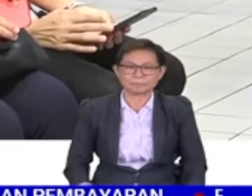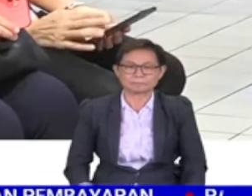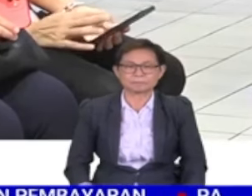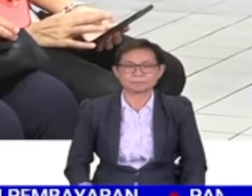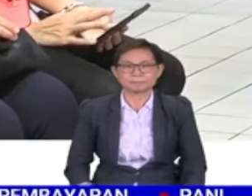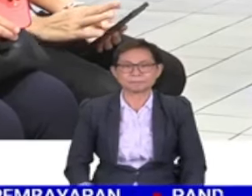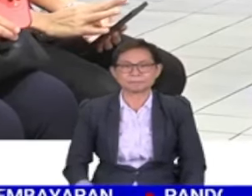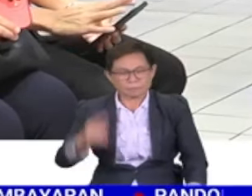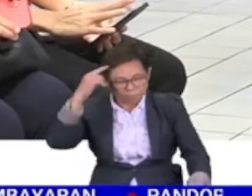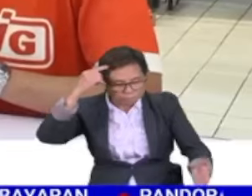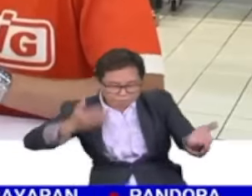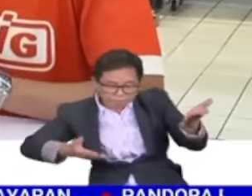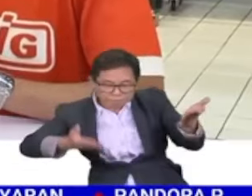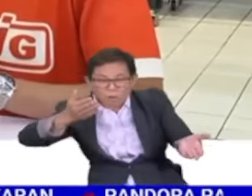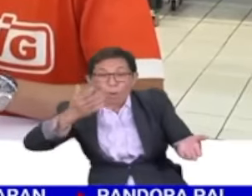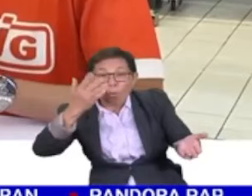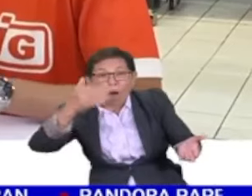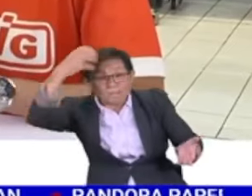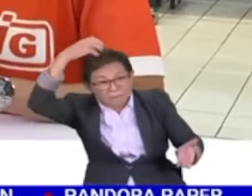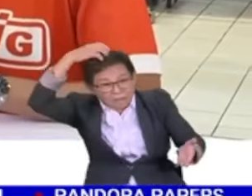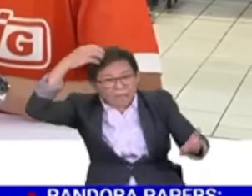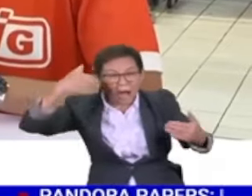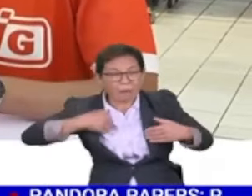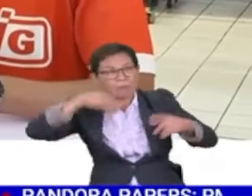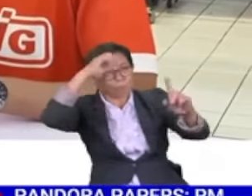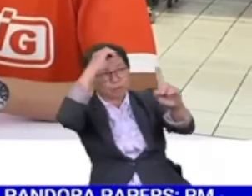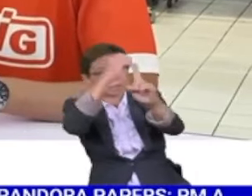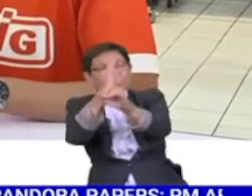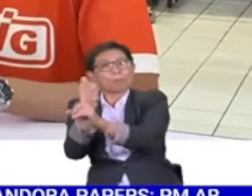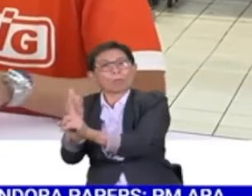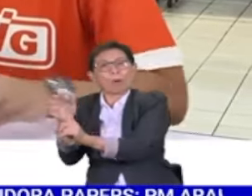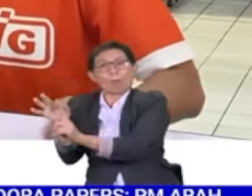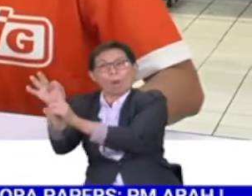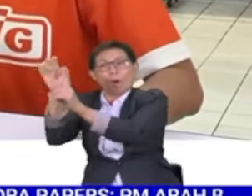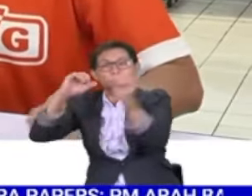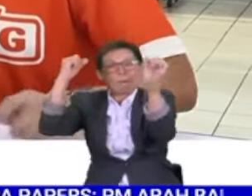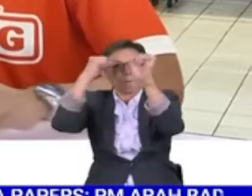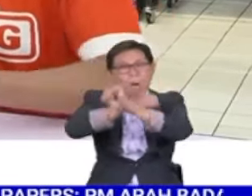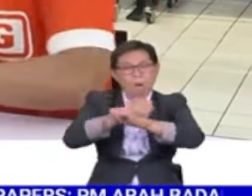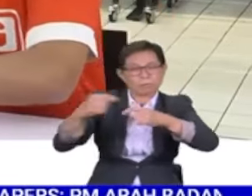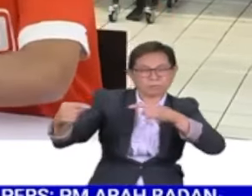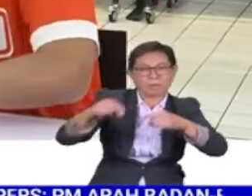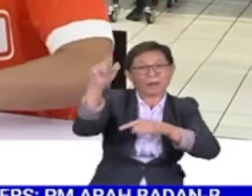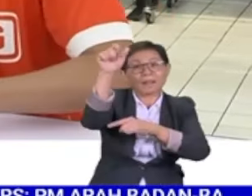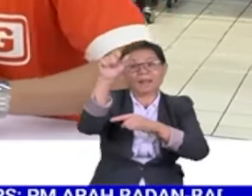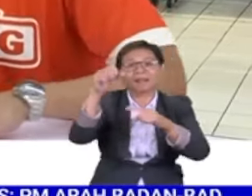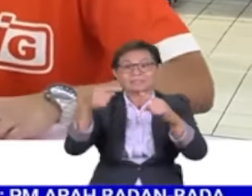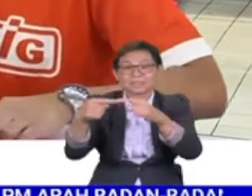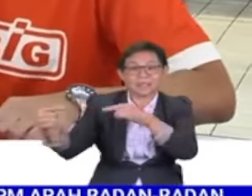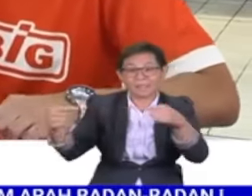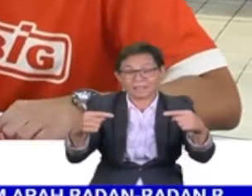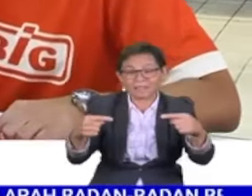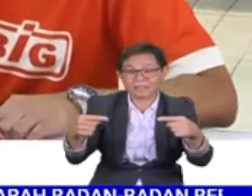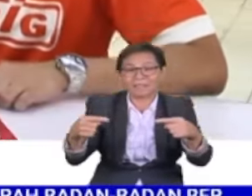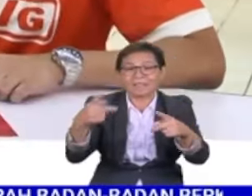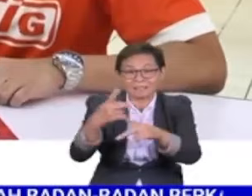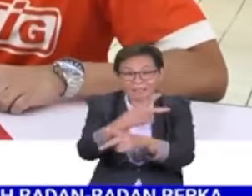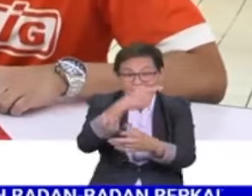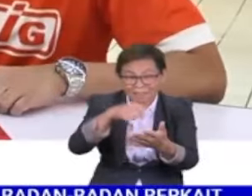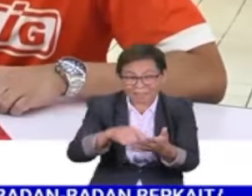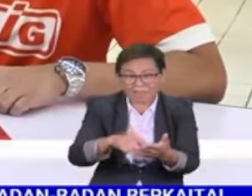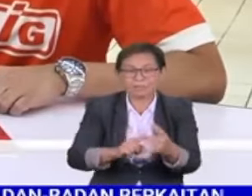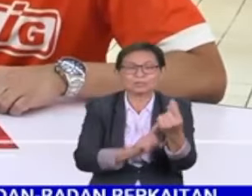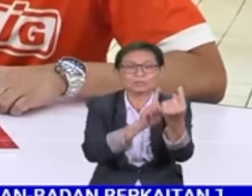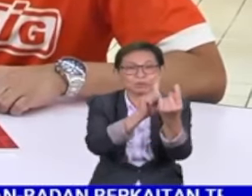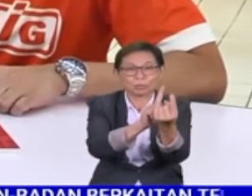Tambah beliau lagi, pertimbangan itu dilakukan kerana Selangor memiliki misi tersendiri dalam memberi cabaran persaingan Liga Malaysia musim ini. Dr. John Kamal